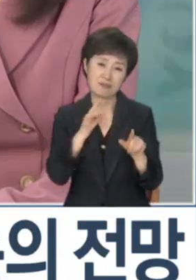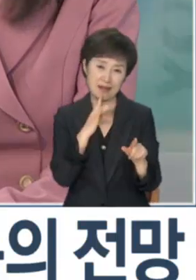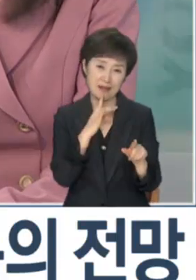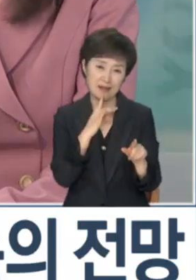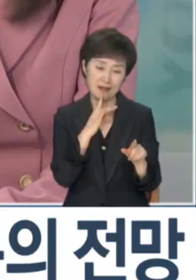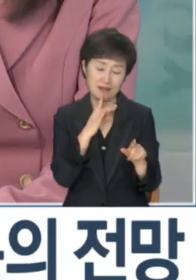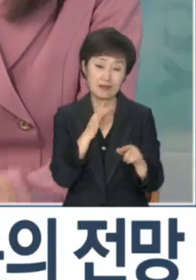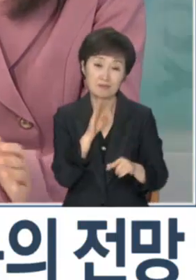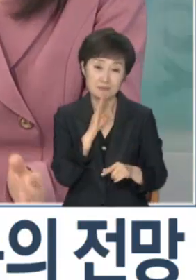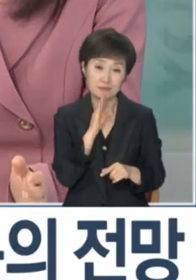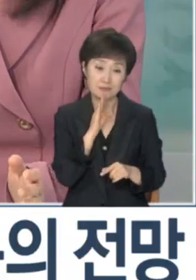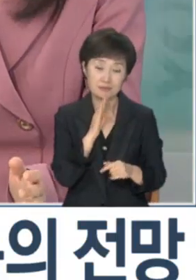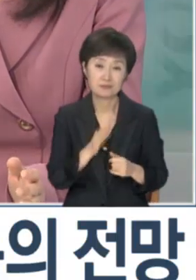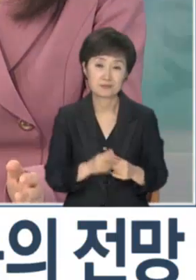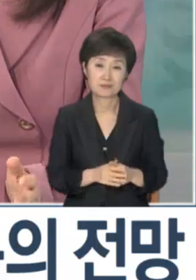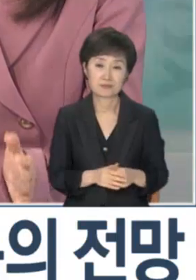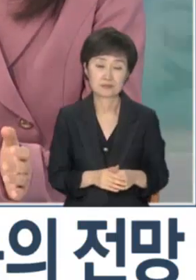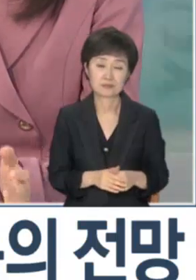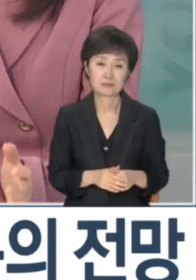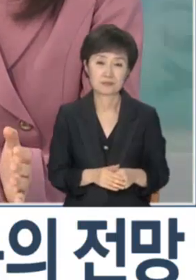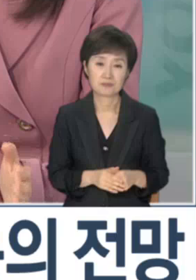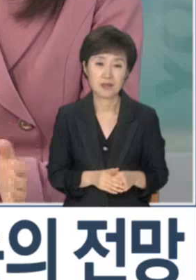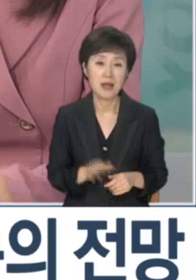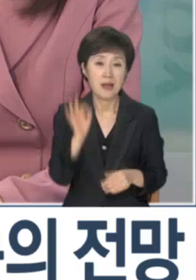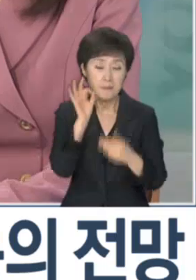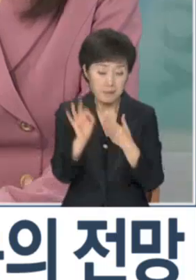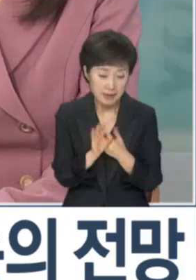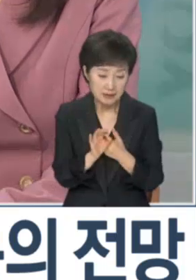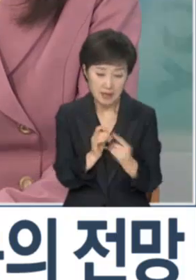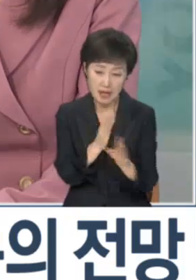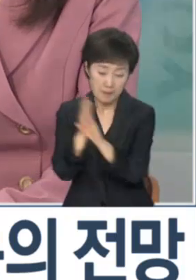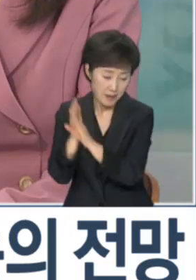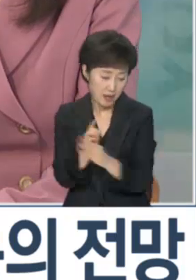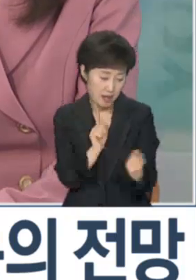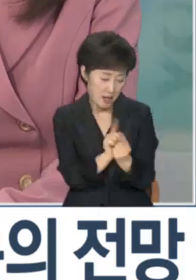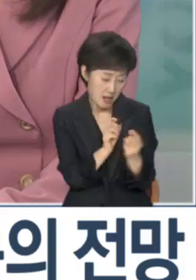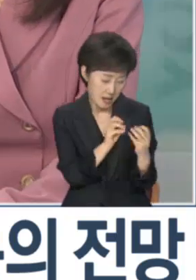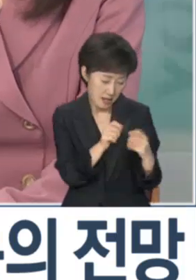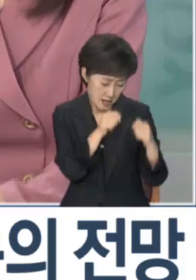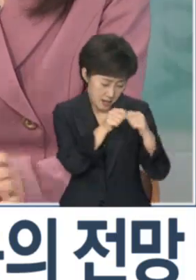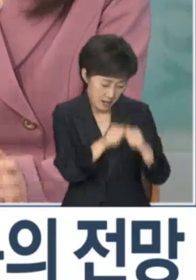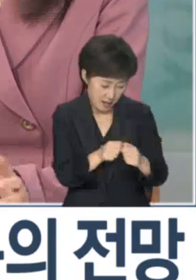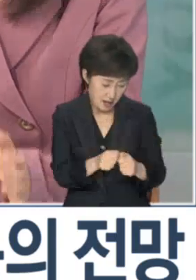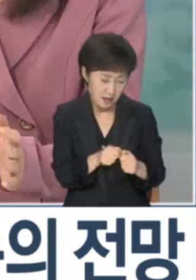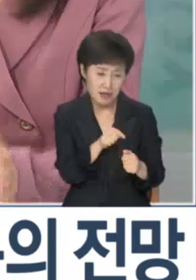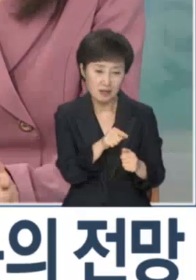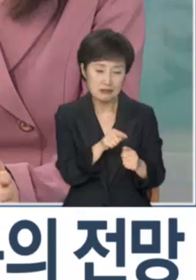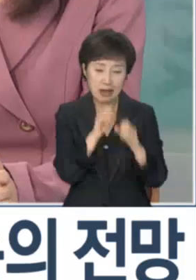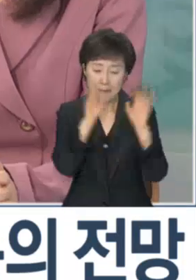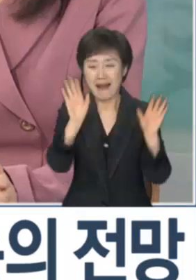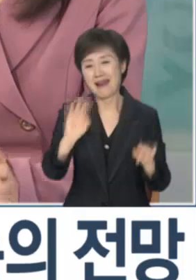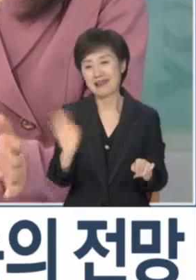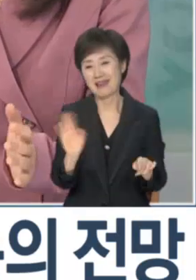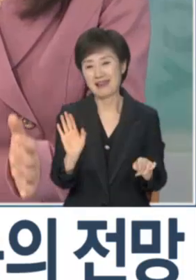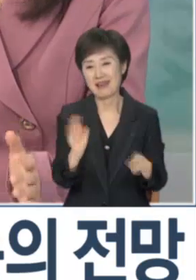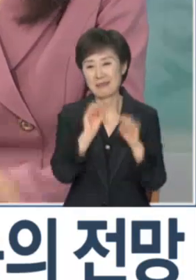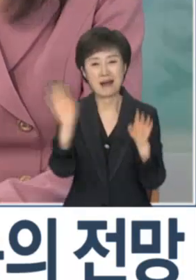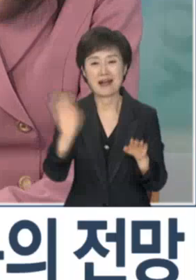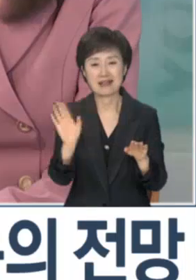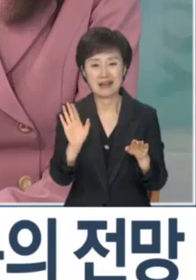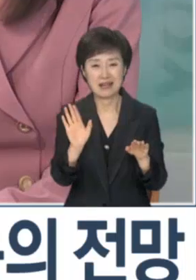틀에서의 이야기들이 공개가 될 가능성이 높고 만약에 세부적인 내용들이 있었다라고 하더라도 그 부분은 좀 비공개로 붙여져서 당내